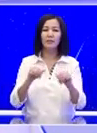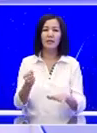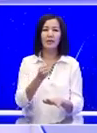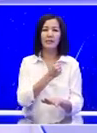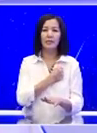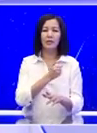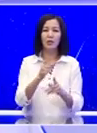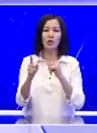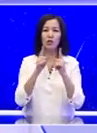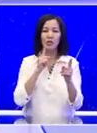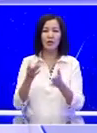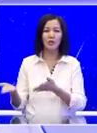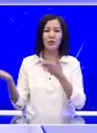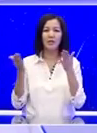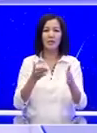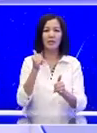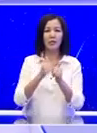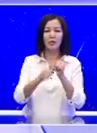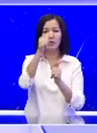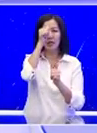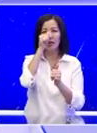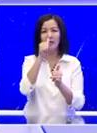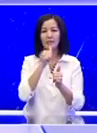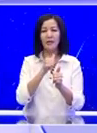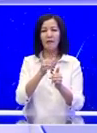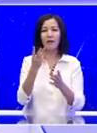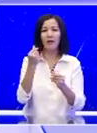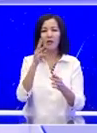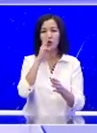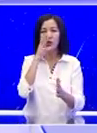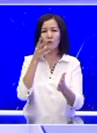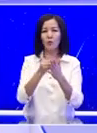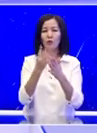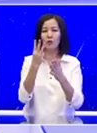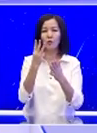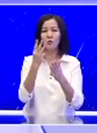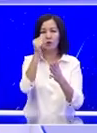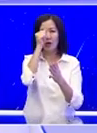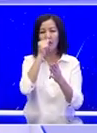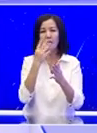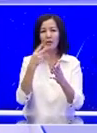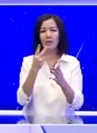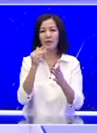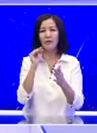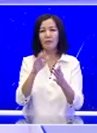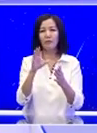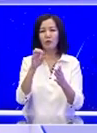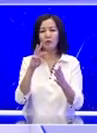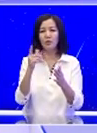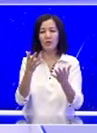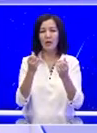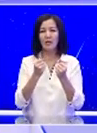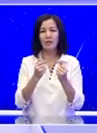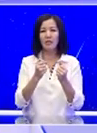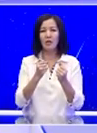Арнайы әскери жиынға шақыртылғандарға ай сайын ақша төленеді. Олар үш ай бойы 42500 теңгеден алады. Бұл жиынның уақыты